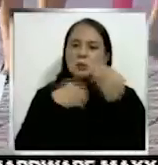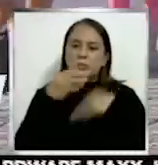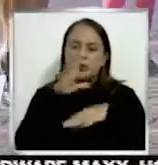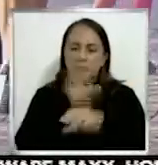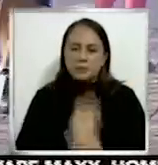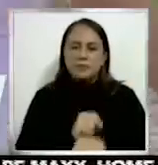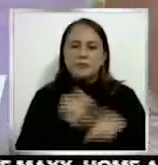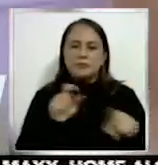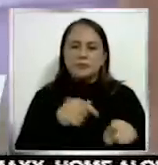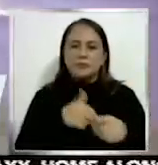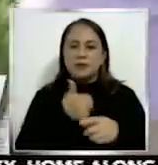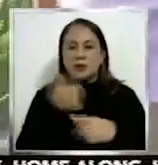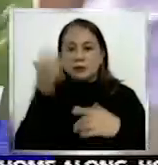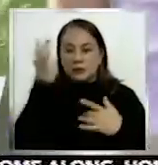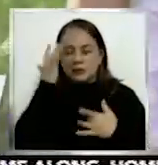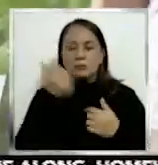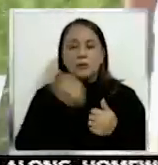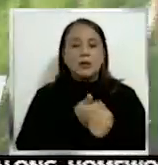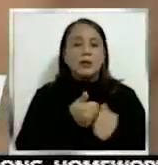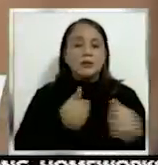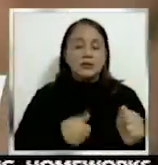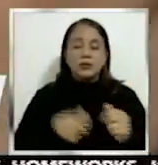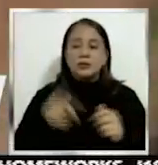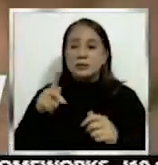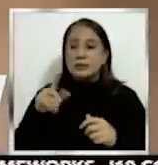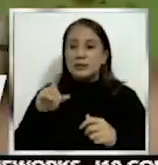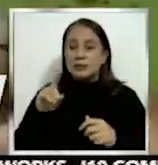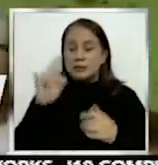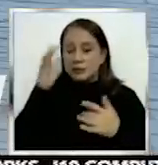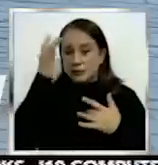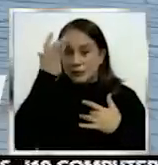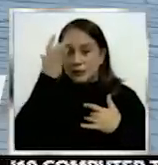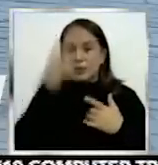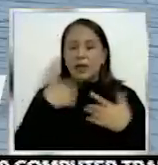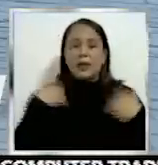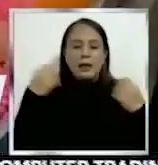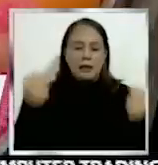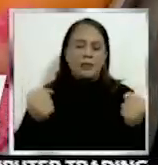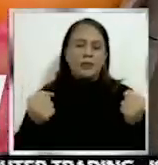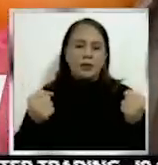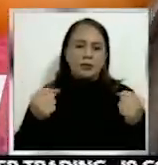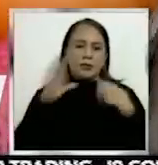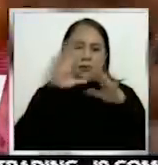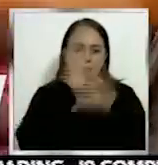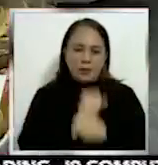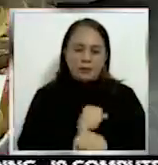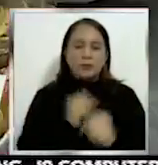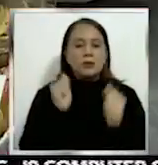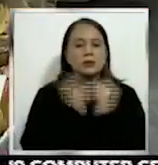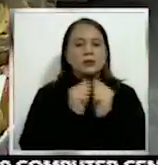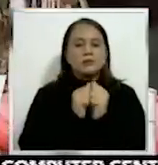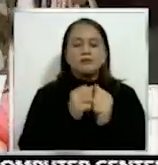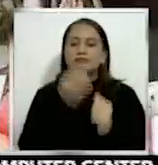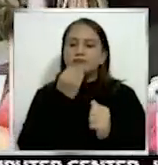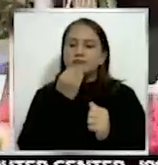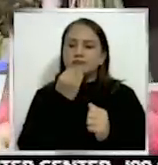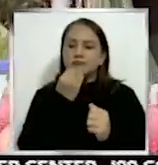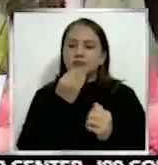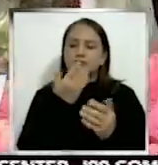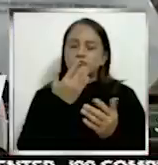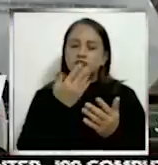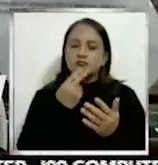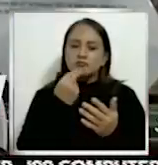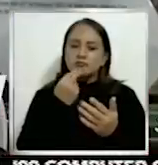sakit, maiiwasan daw ang kidney disease sa pamamagitan ng healthy lifestyle. Kasama rito ang masustansyang pagkain at regular